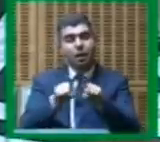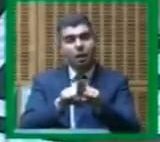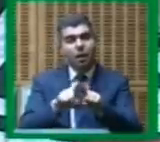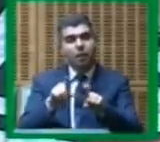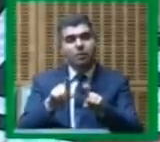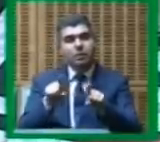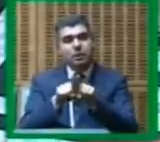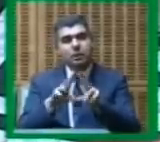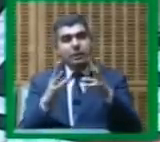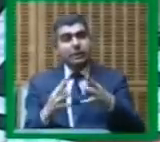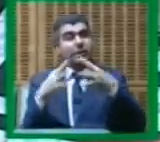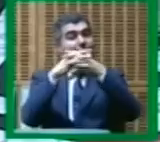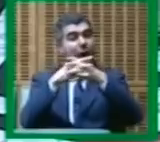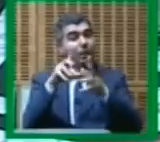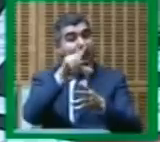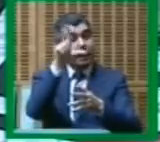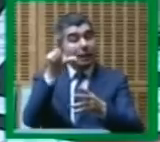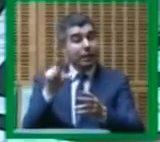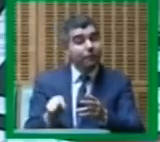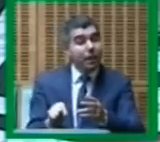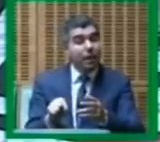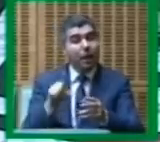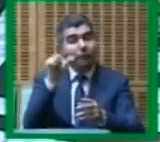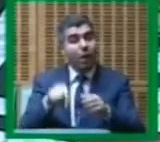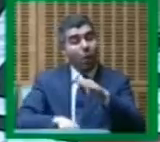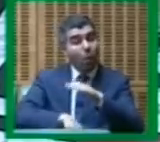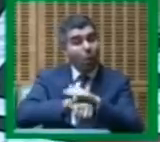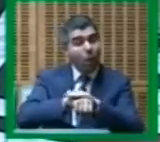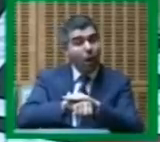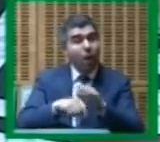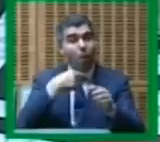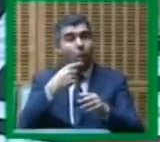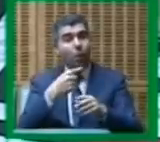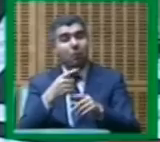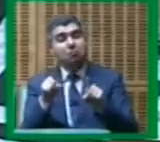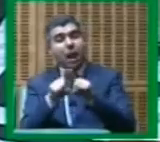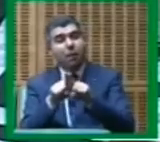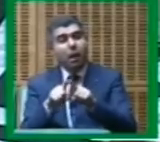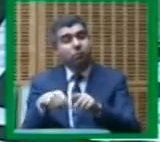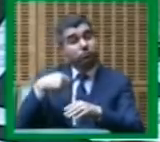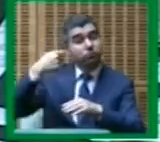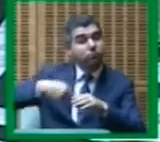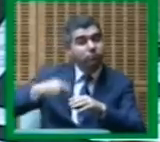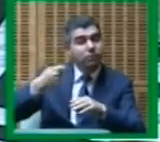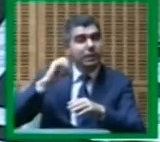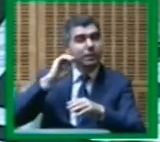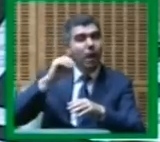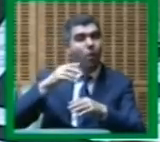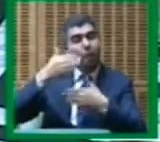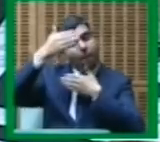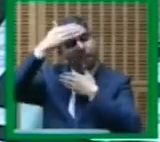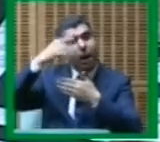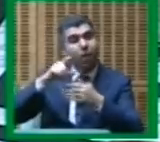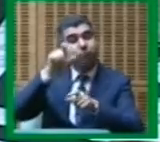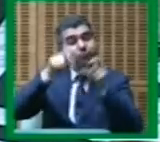للعقوبات. أنا كما قلت لك في البداية، العقوبات مازال ما تحدثوش عليها. هما قالوا في البيان ديالهم بأن غادي يكون واحد اللجنة اللي غادي تكون وغادي تشوف على حسب